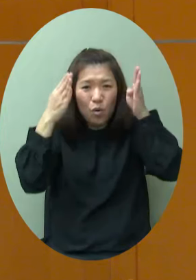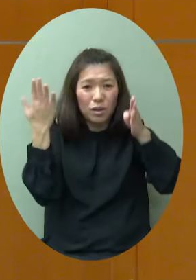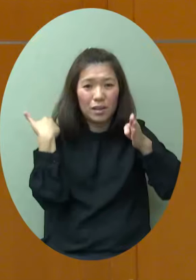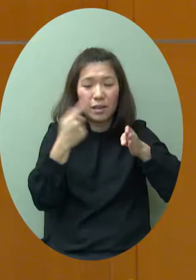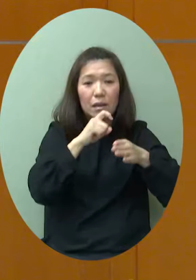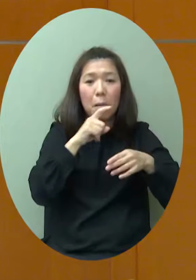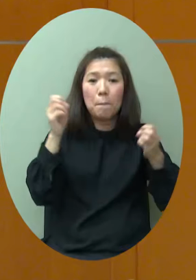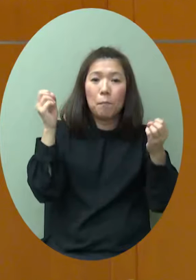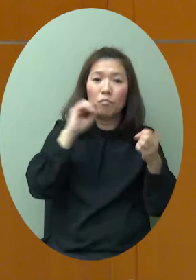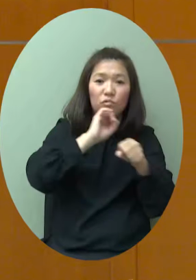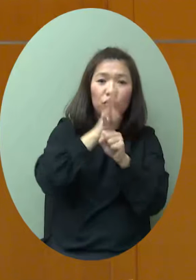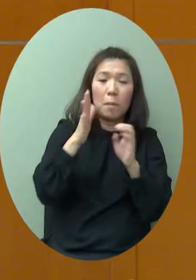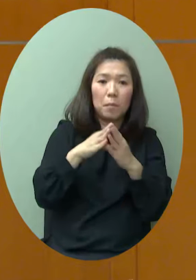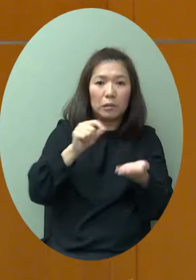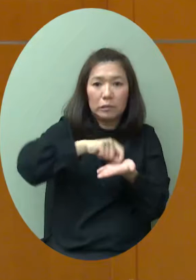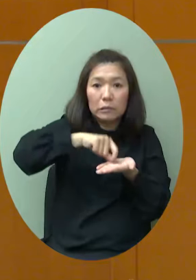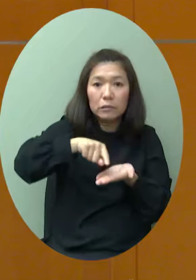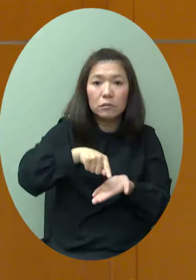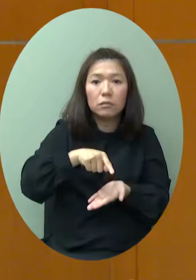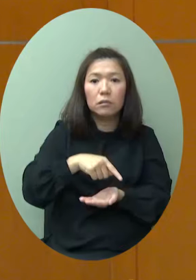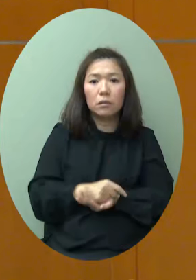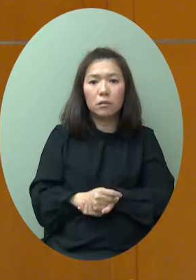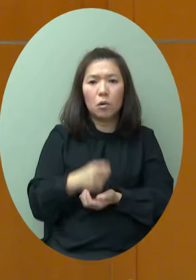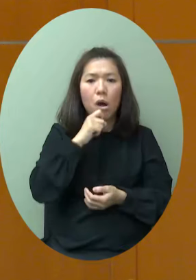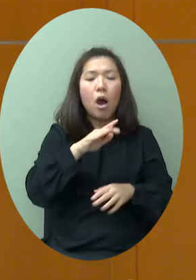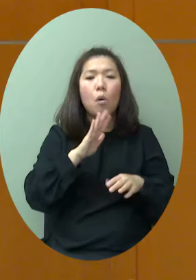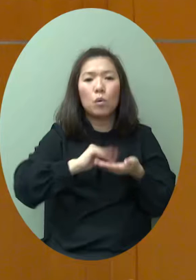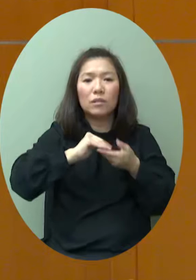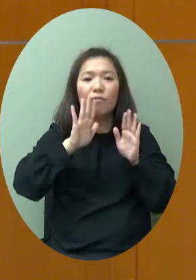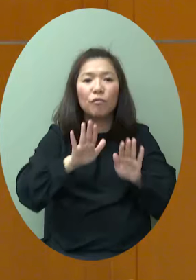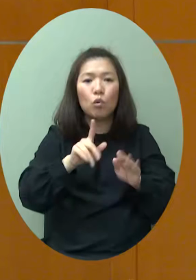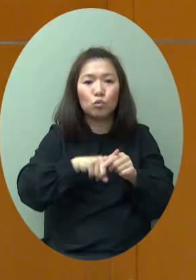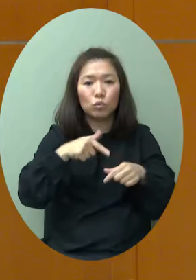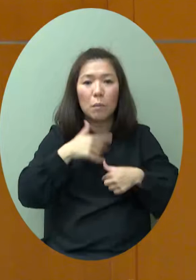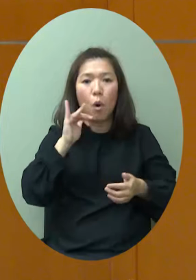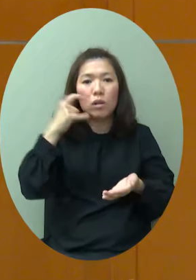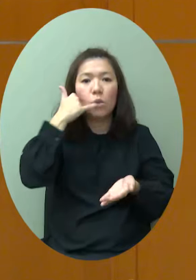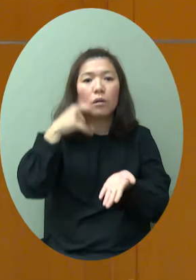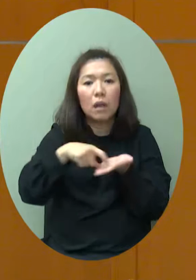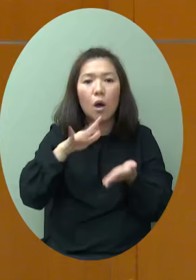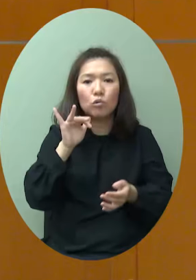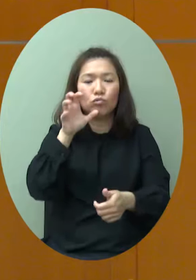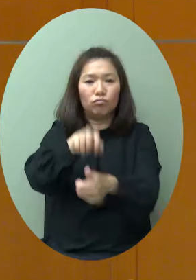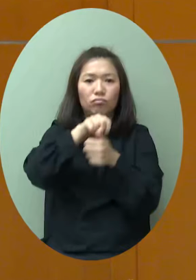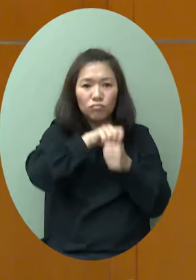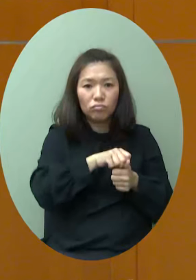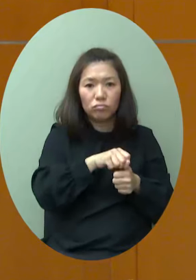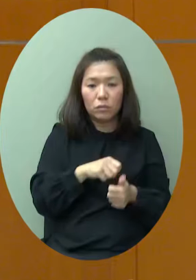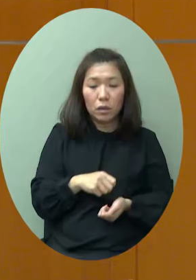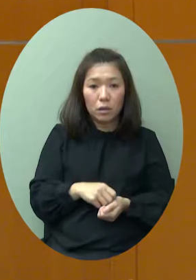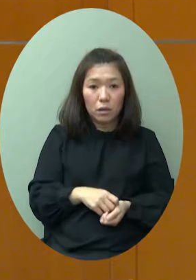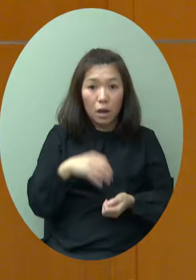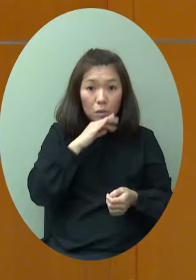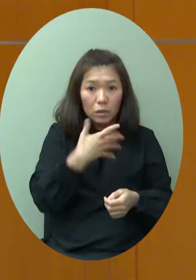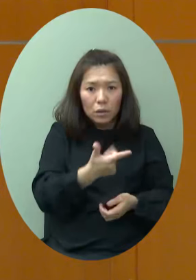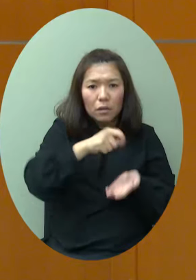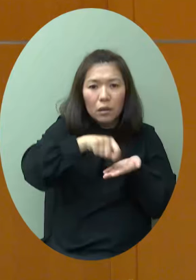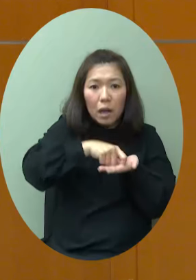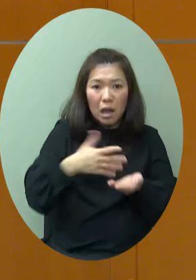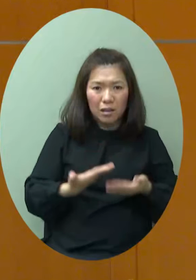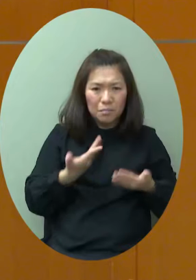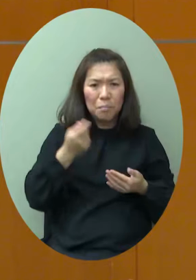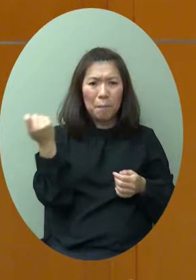疫情爆發嗰陣時填紙仔咧，其實衞生防護中心仲可以打電話揾到啲食客可以捉到佢哋嘅檢疫啦。咁其實填紙仔係咪